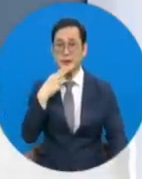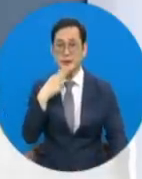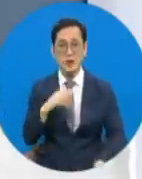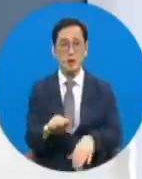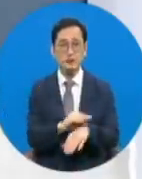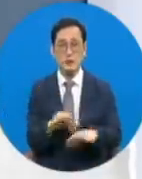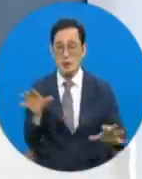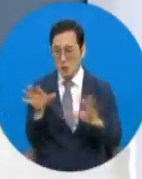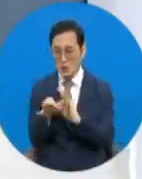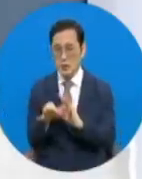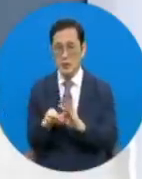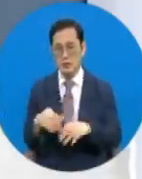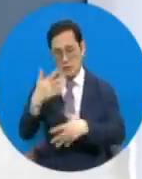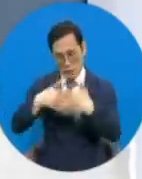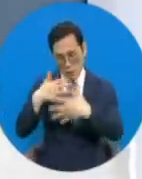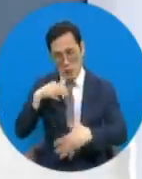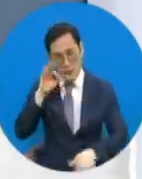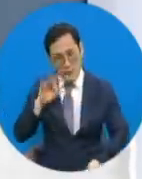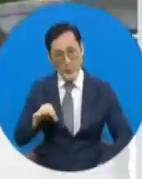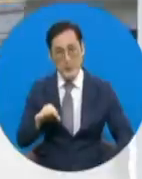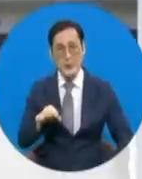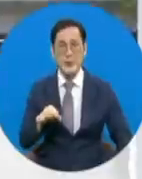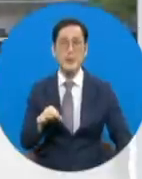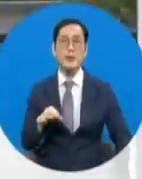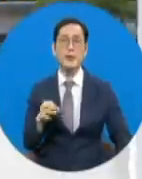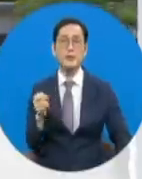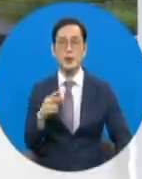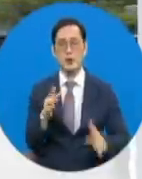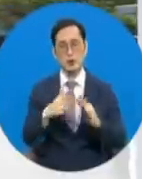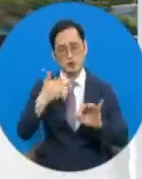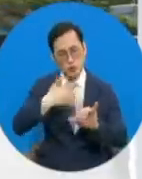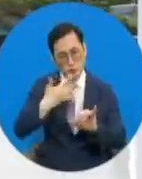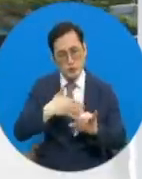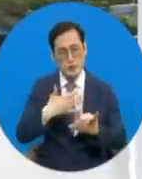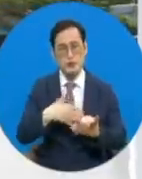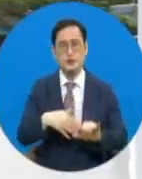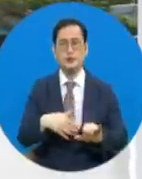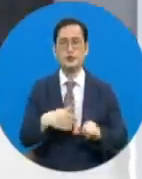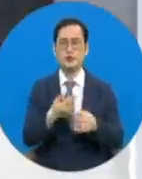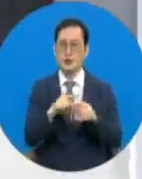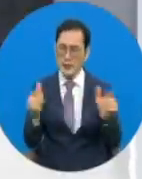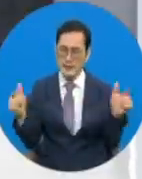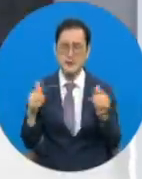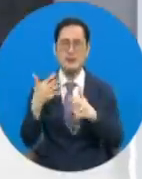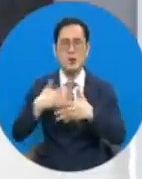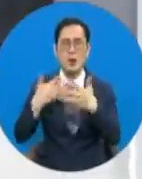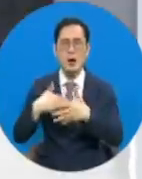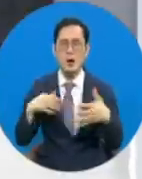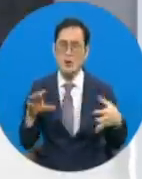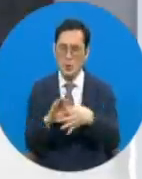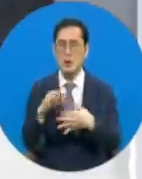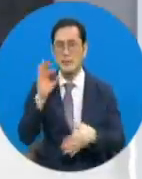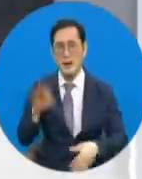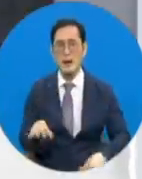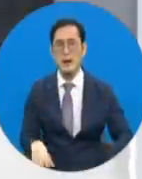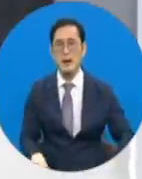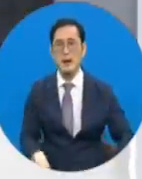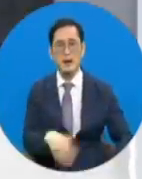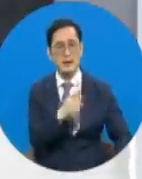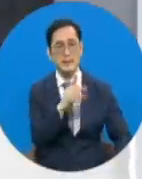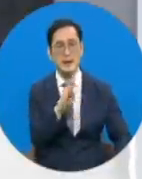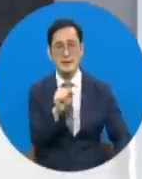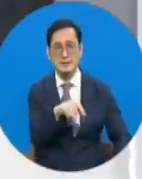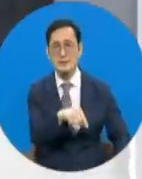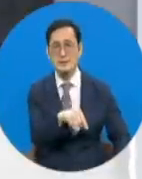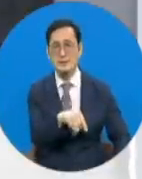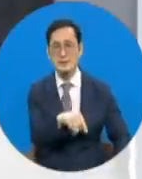컴퓨터나 연결해서 같이 영화를 보거나 아니면 뭐 유튜브나 이렇게 OTT 서비스 등에 연결해서 보지 이걸 갖고 KBS나